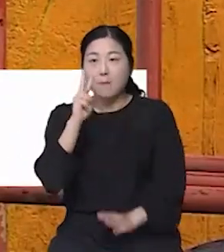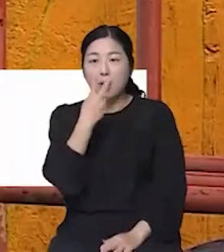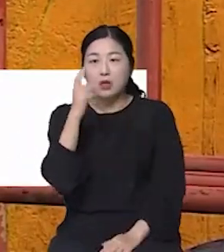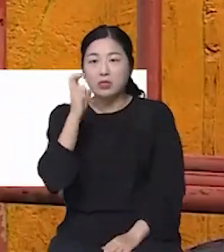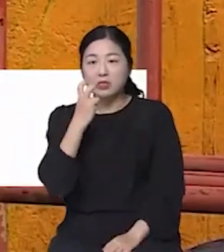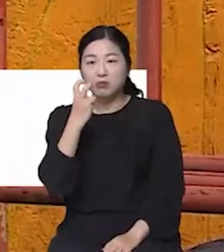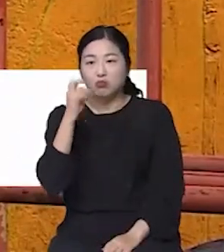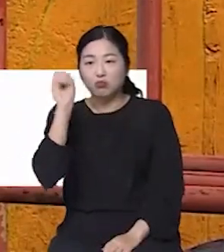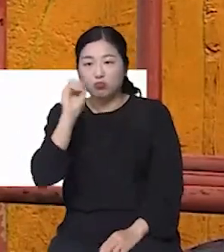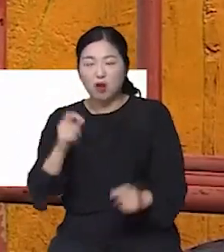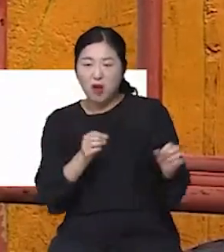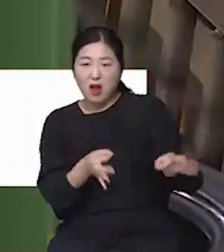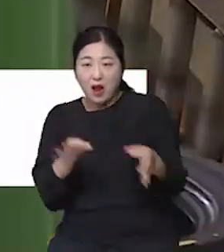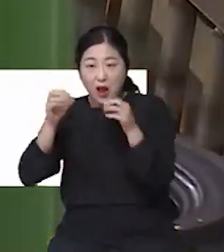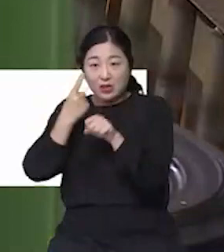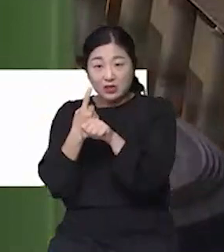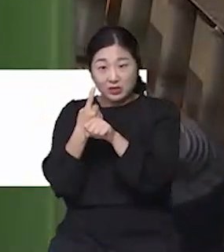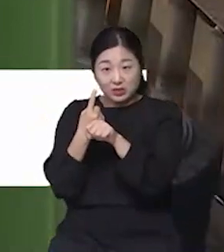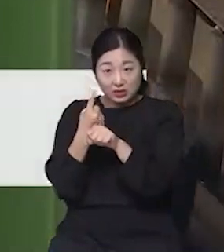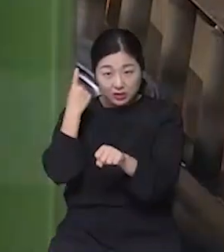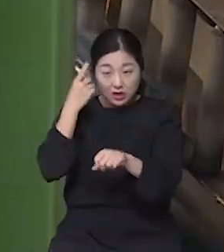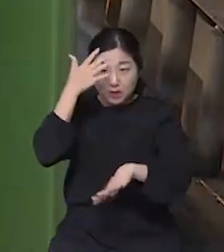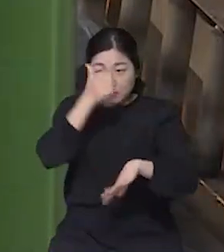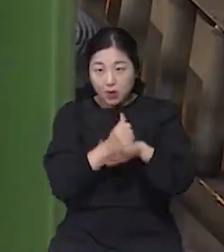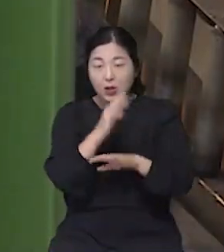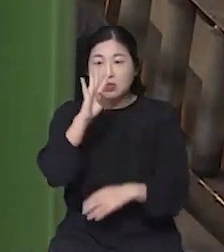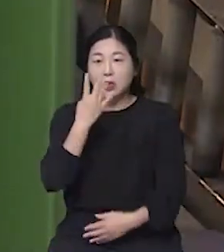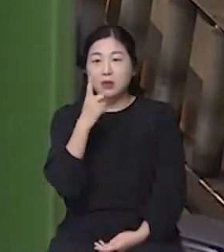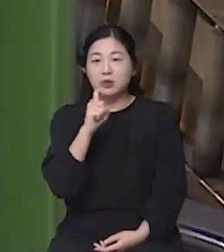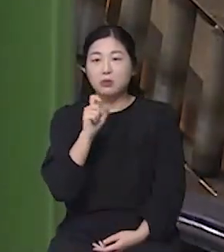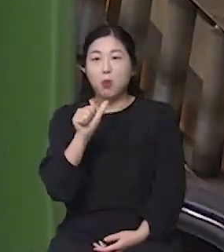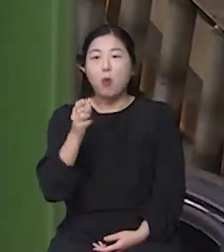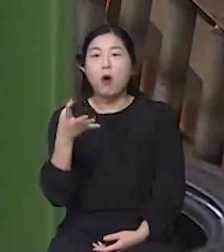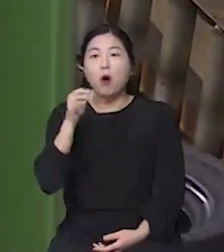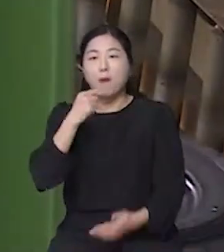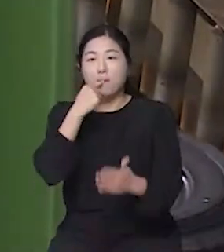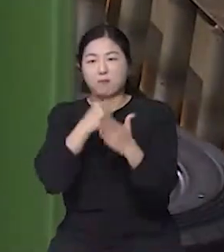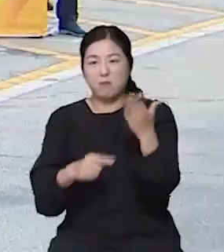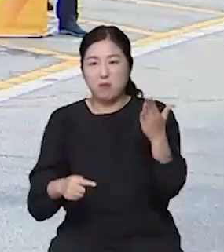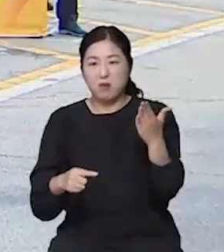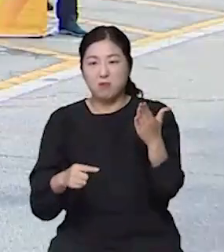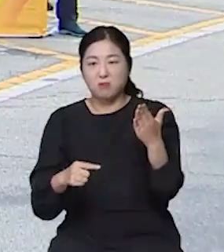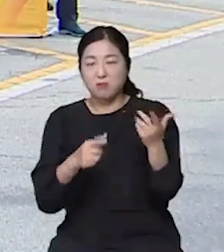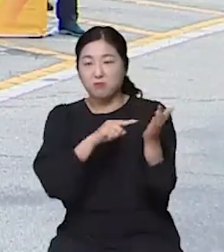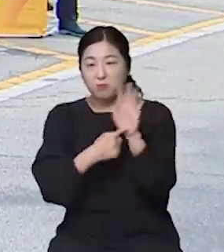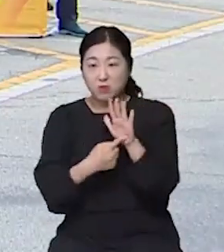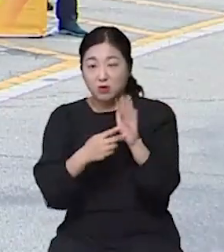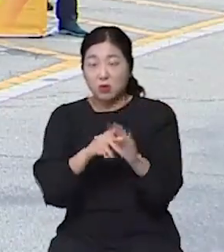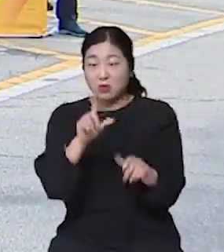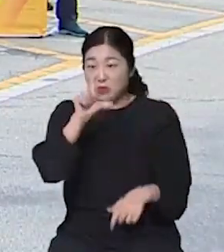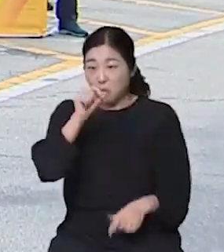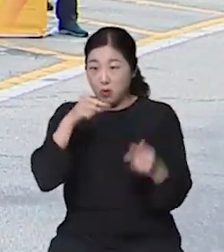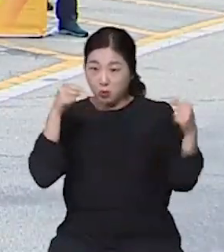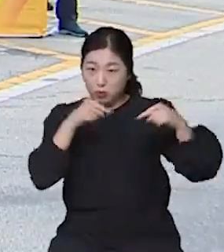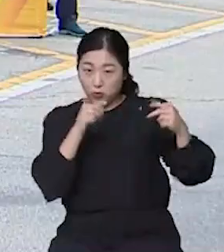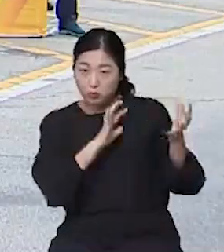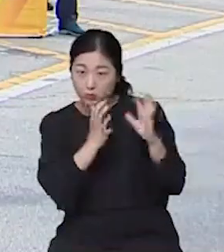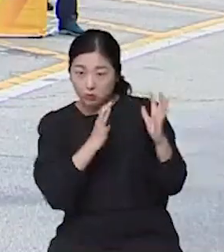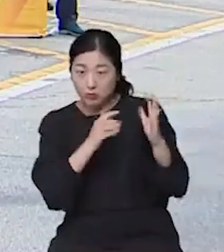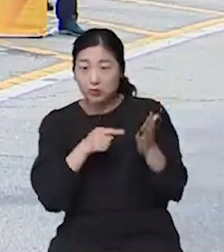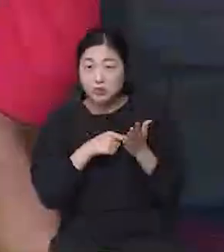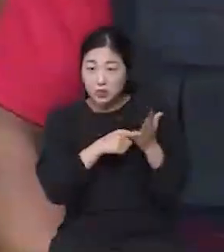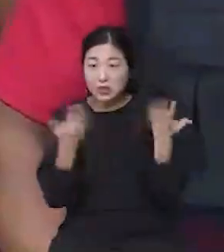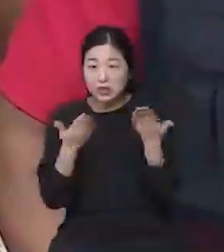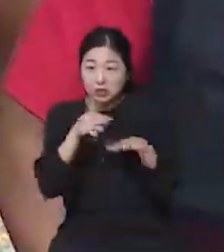120%가량 급증해 지난해만 415억 원의 적자를 기록했습니다. 지난 15일 쟁의 조정을 신청한